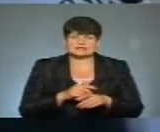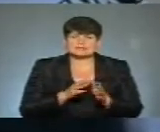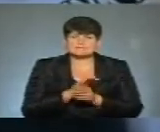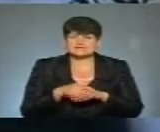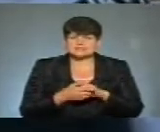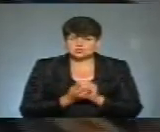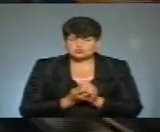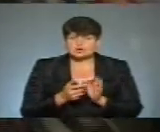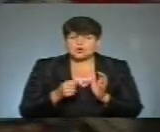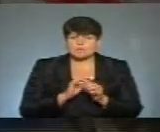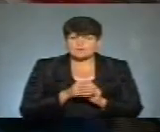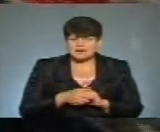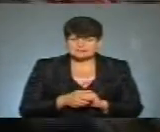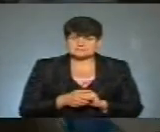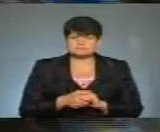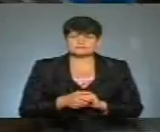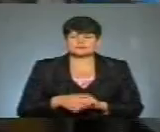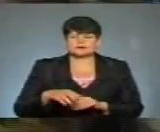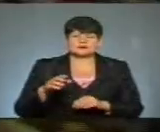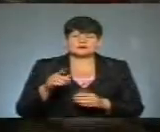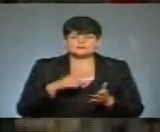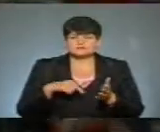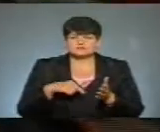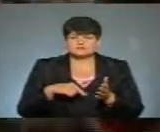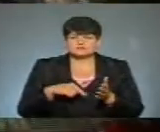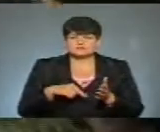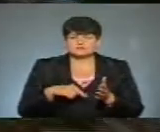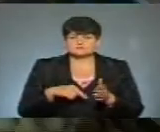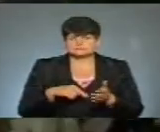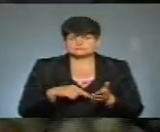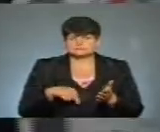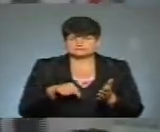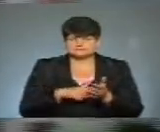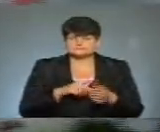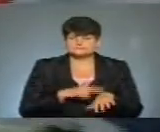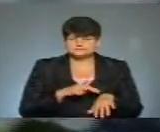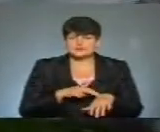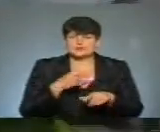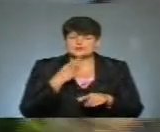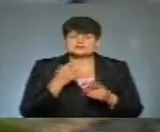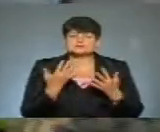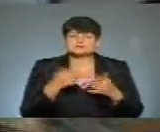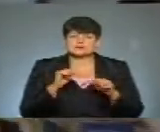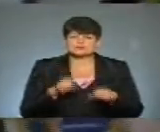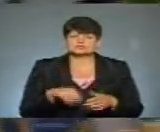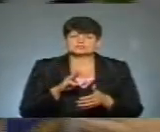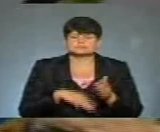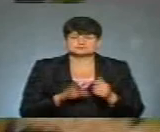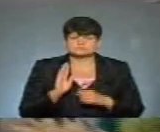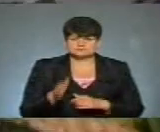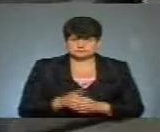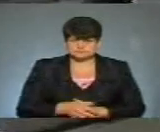обробляти антисептиком. Муніципальний інспектор Володимир Семенина розповів, на яку суму можуть оштрафувати за порушення карантинних